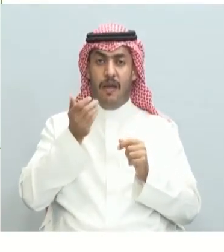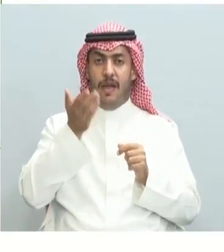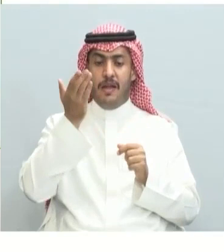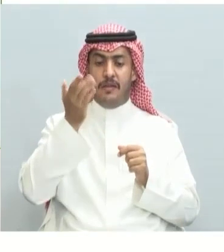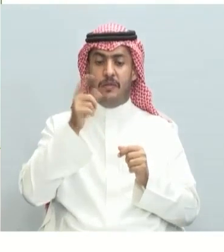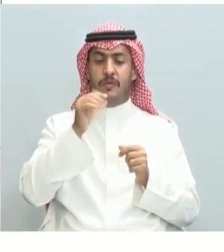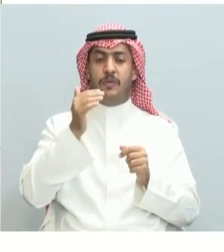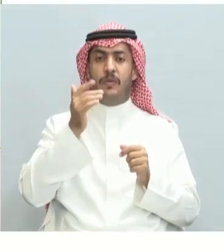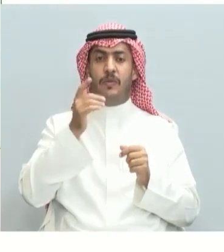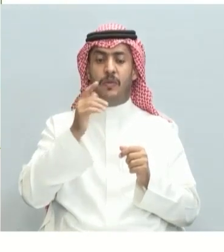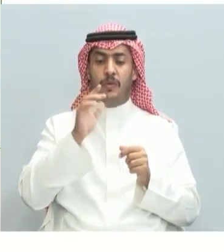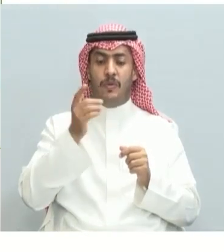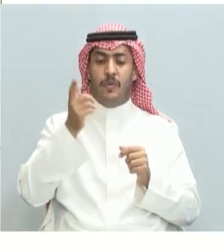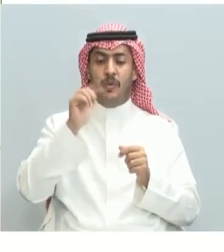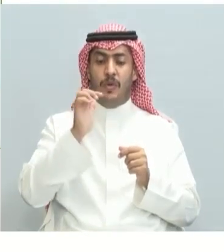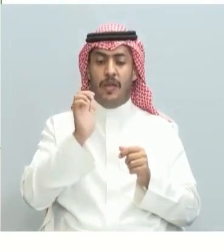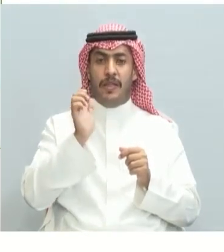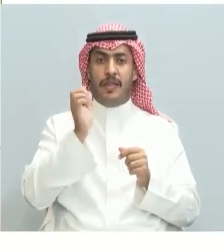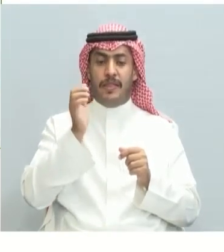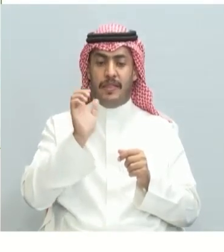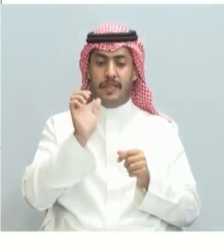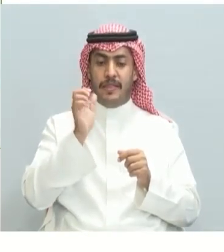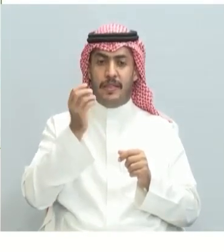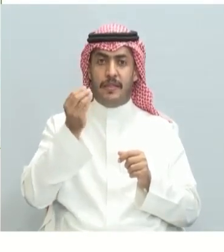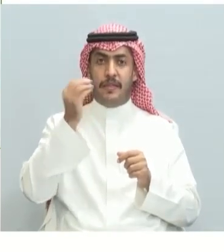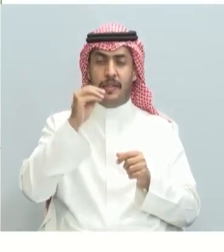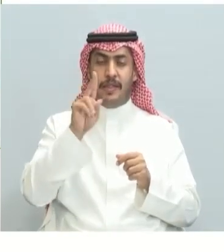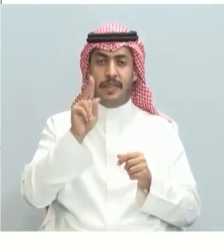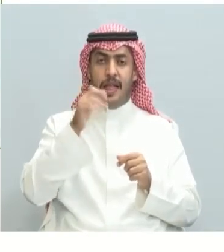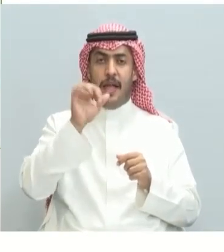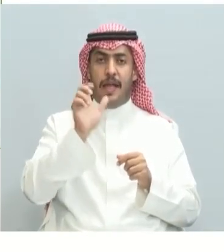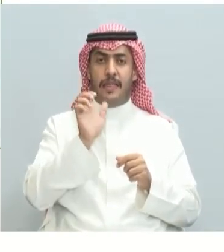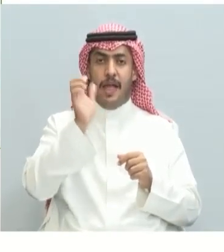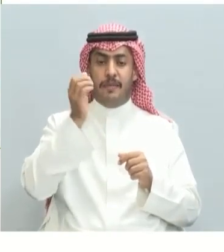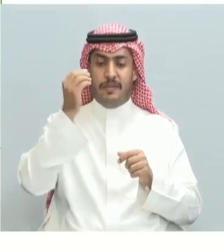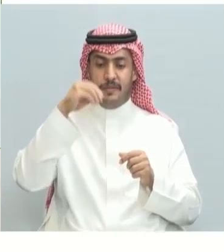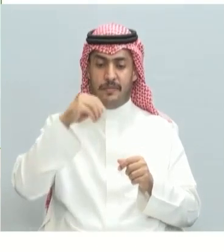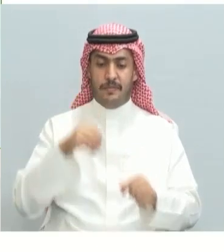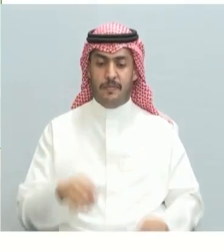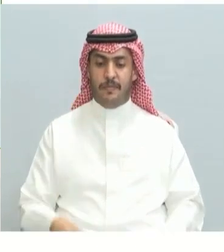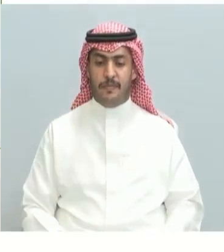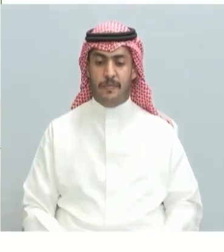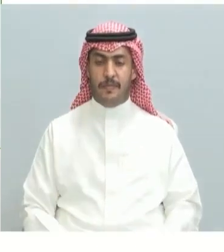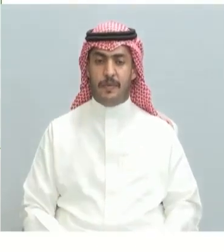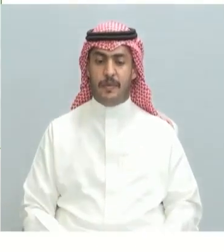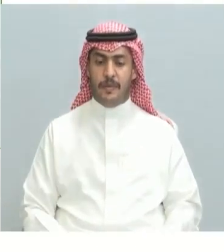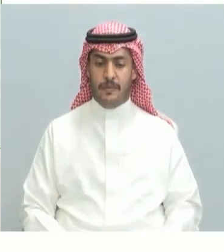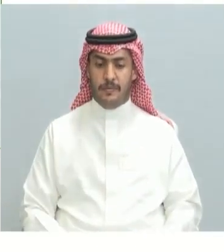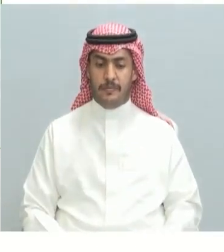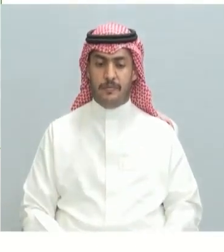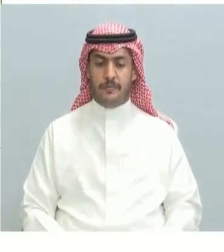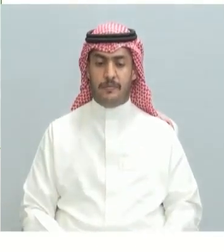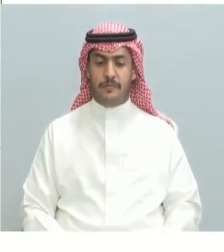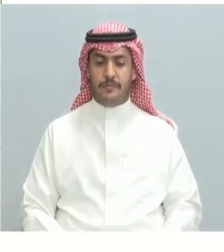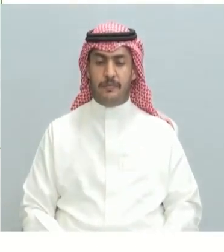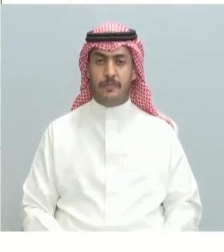وترفع كلفه التامين اذا معدلات العائد تكون عاليه وترفع كلفه الائتمان ومن